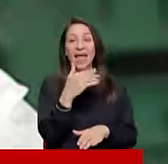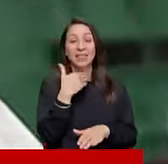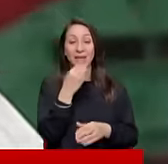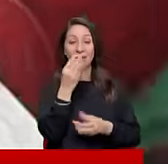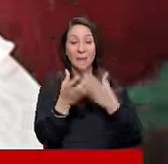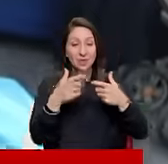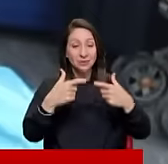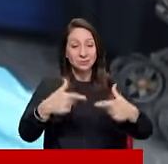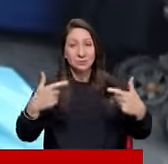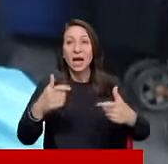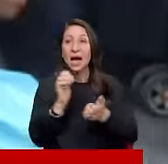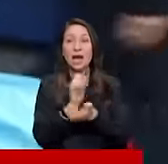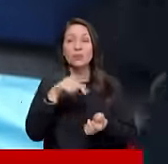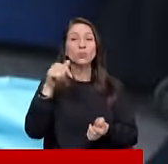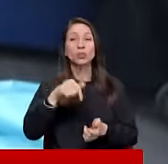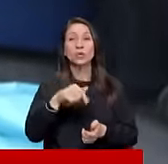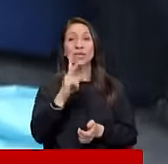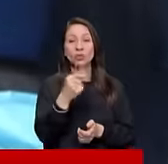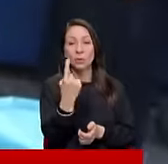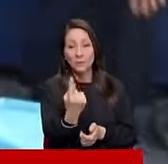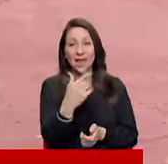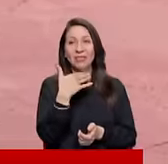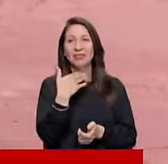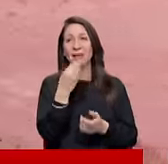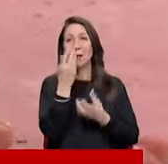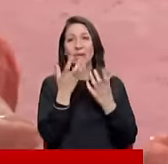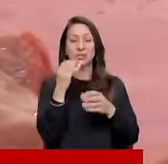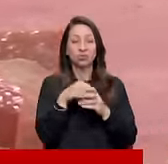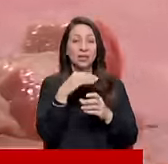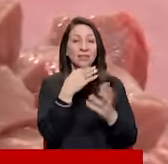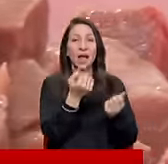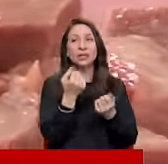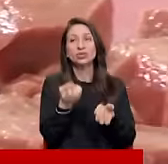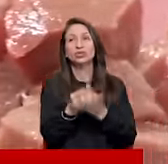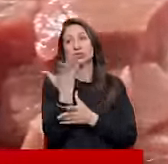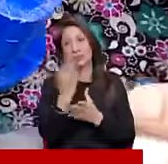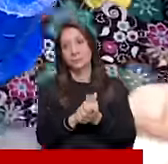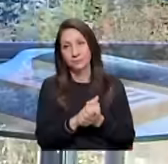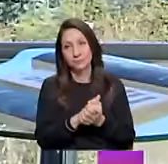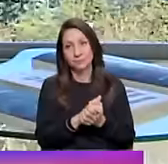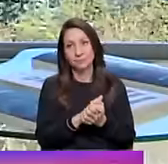yemek yedirebilen ailelerin bugün iki günde bir etli yemek için harcama yapabildiği ortaya çıktı.